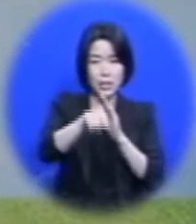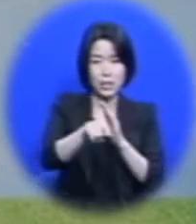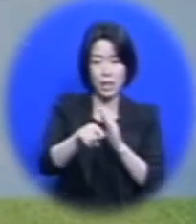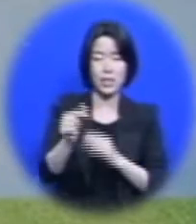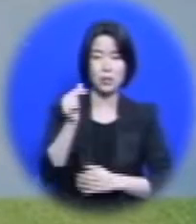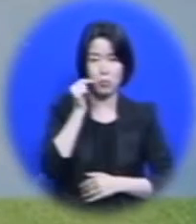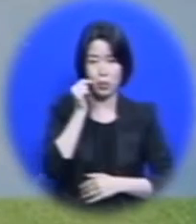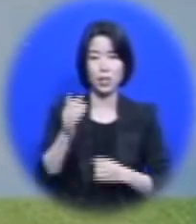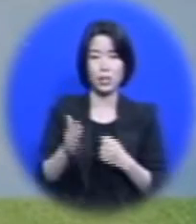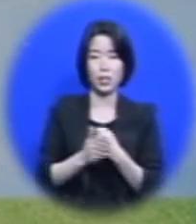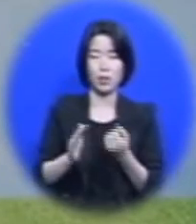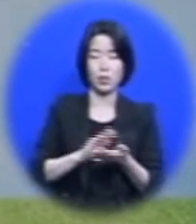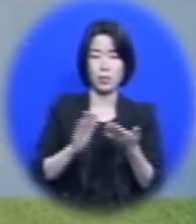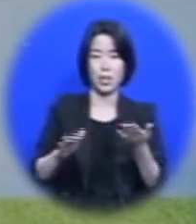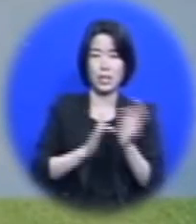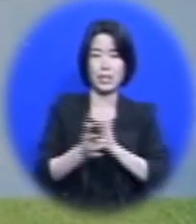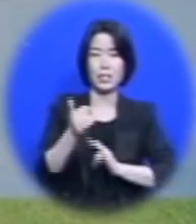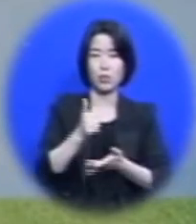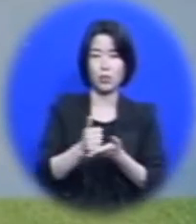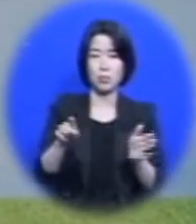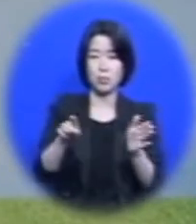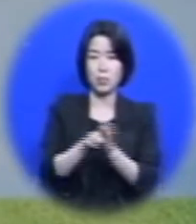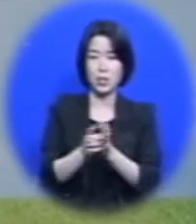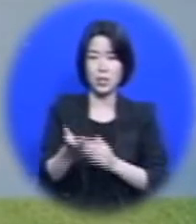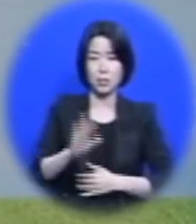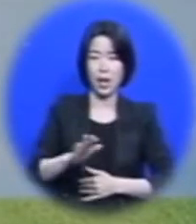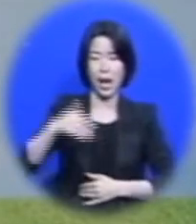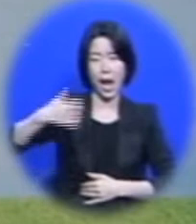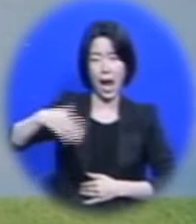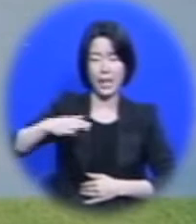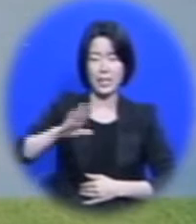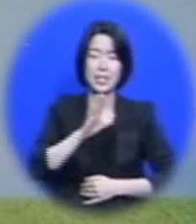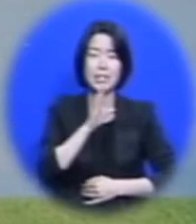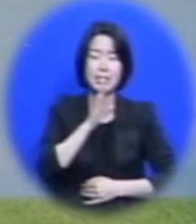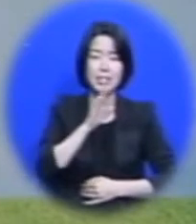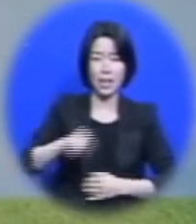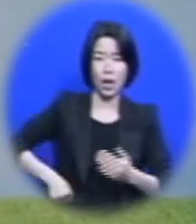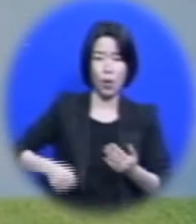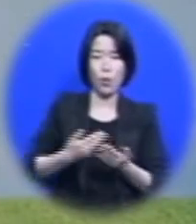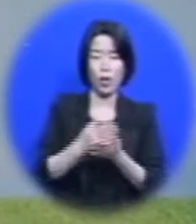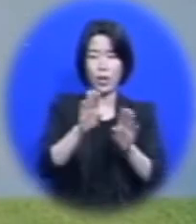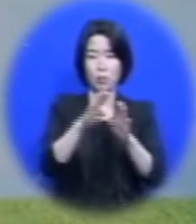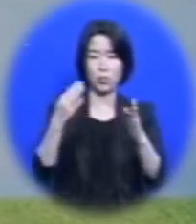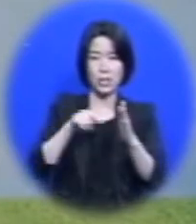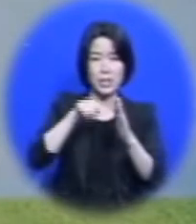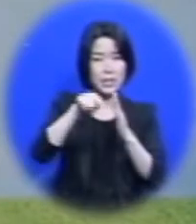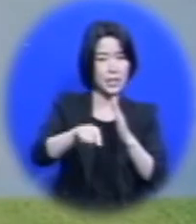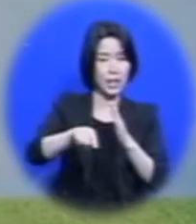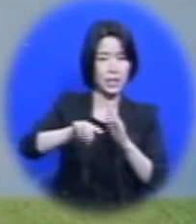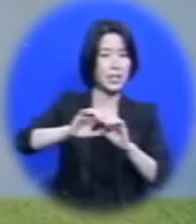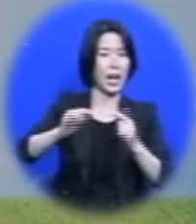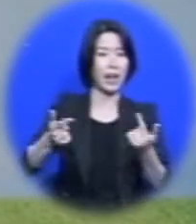때문입니다. 예수를 믿지만 아직 진정한 회개의 문이 지나가지 않은